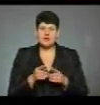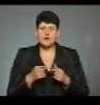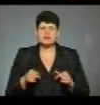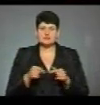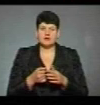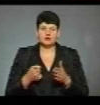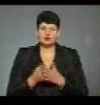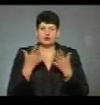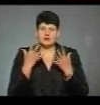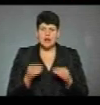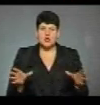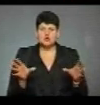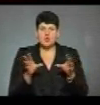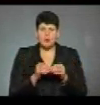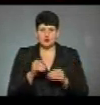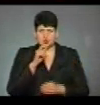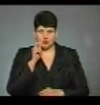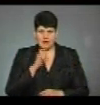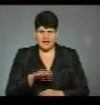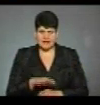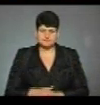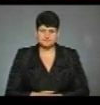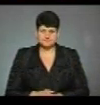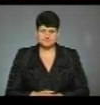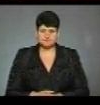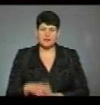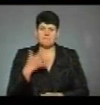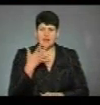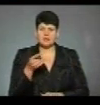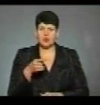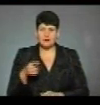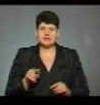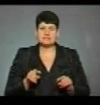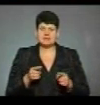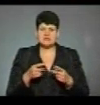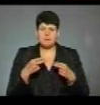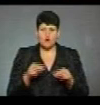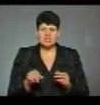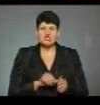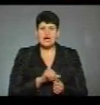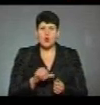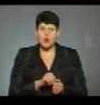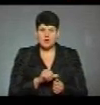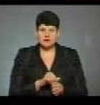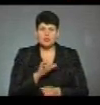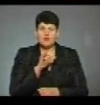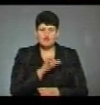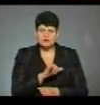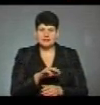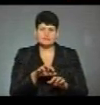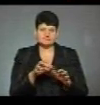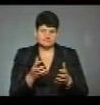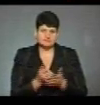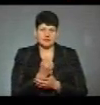організували до Дня Соборності України. 5 тернополян затримали за продаж наркотиків. У них оперативники